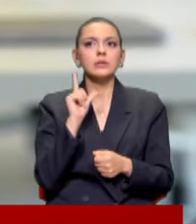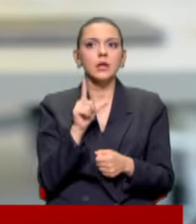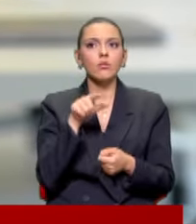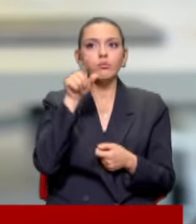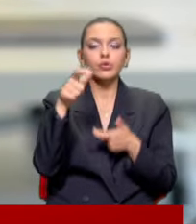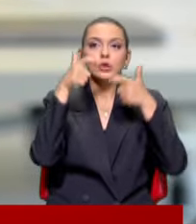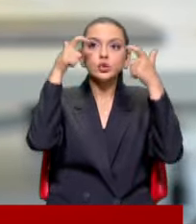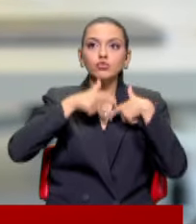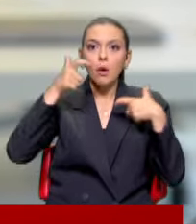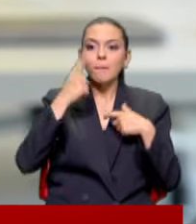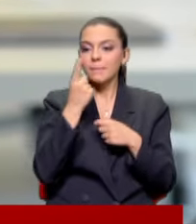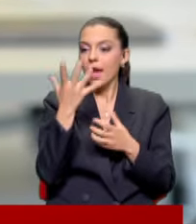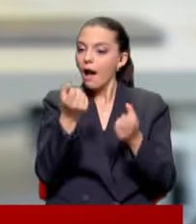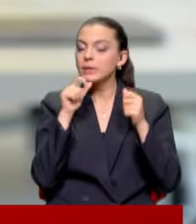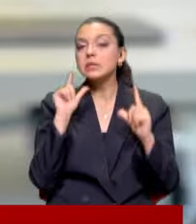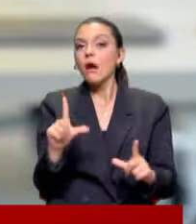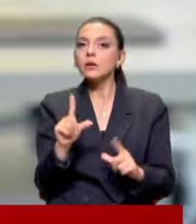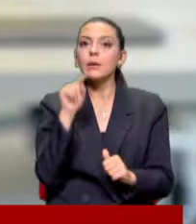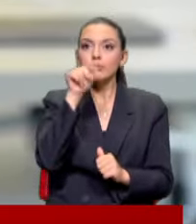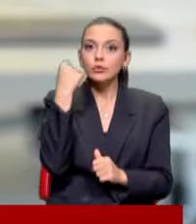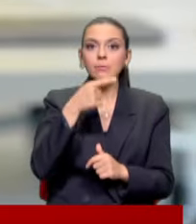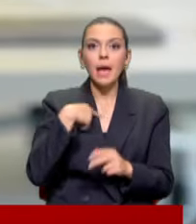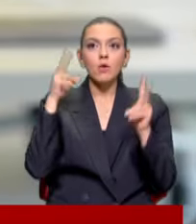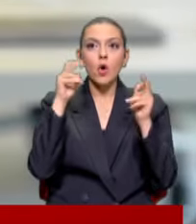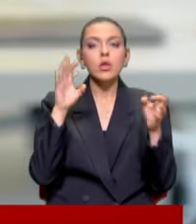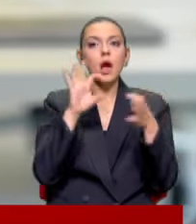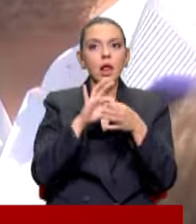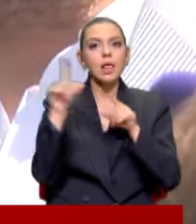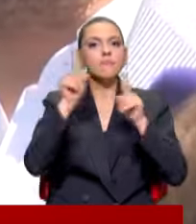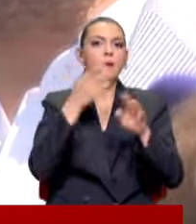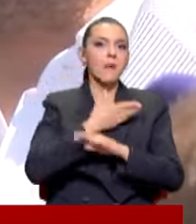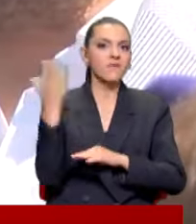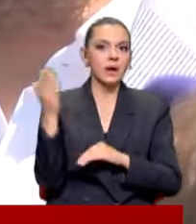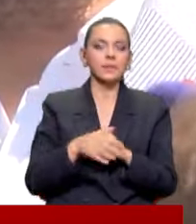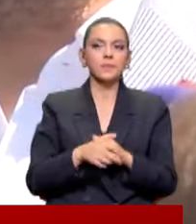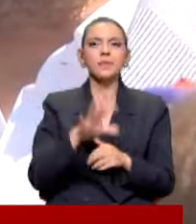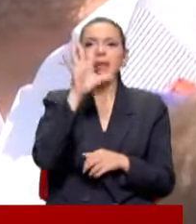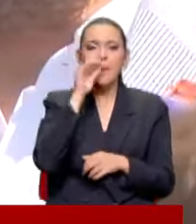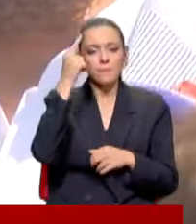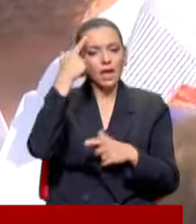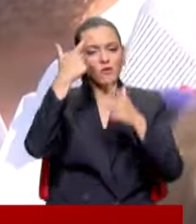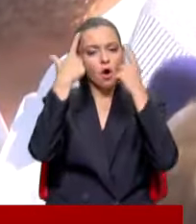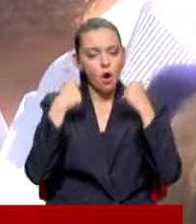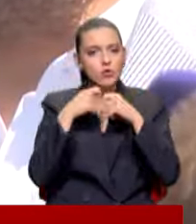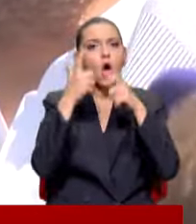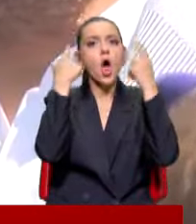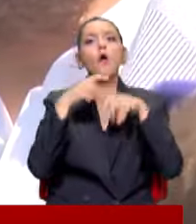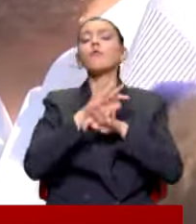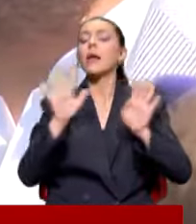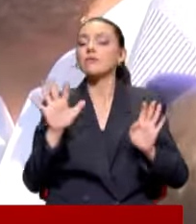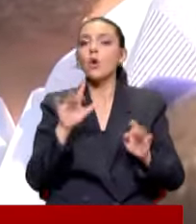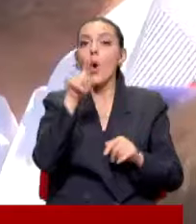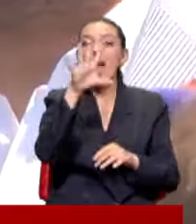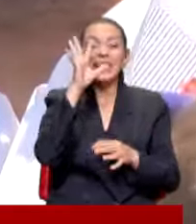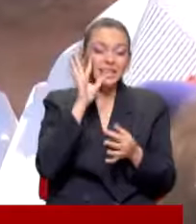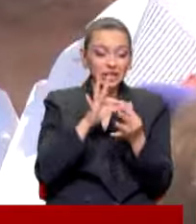Yani bunun sorumluluğunu birinin alması gerekiyor. O yüzden ben bu konu hakkında suç duyurusunda bulundum. Kimin başını örtüp örtmeyeceğine o kişiden